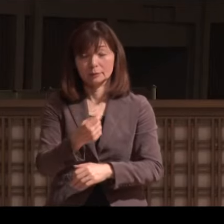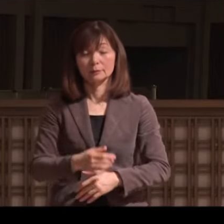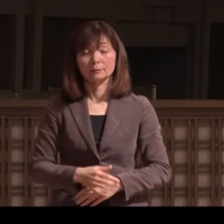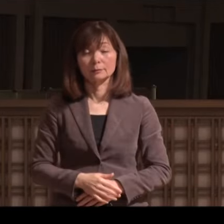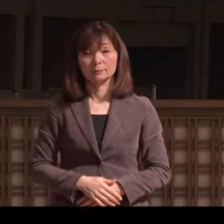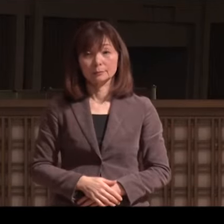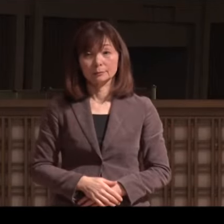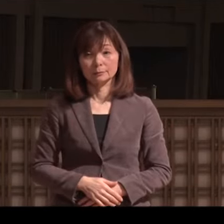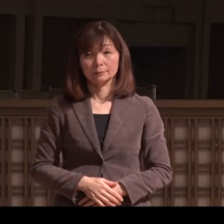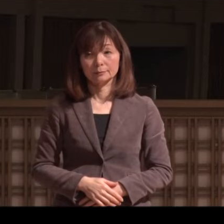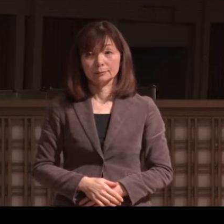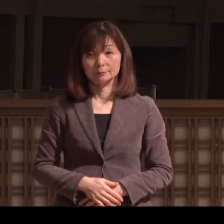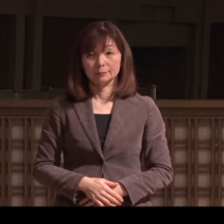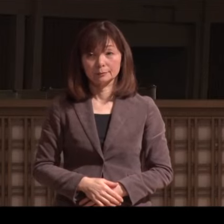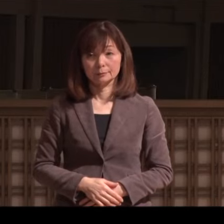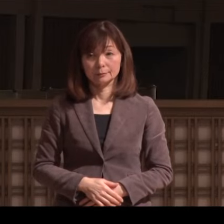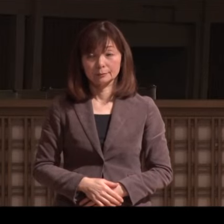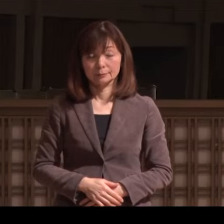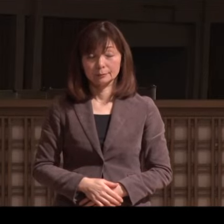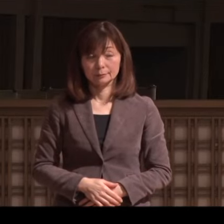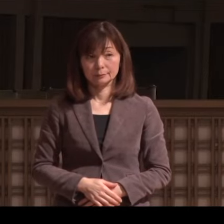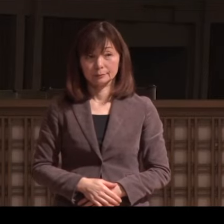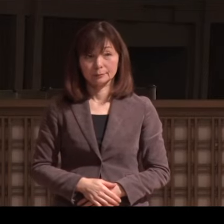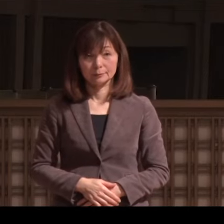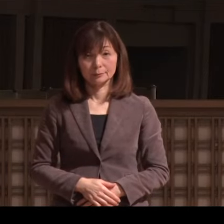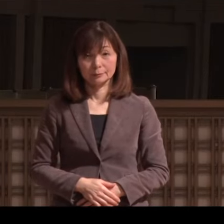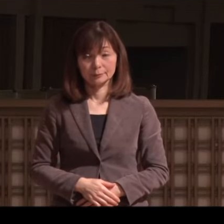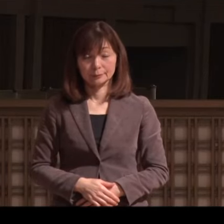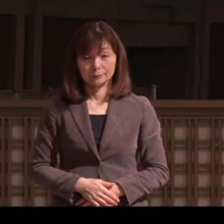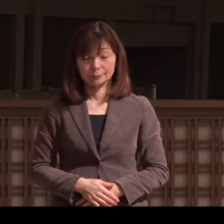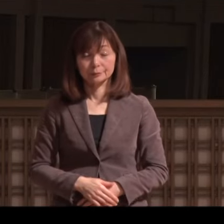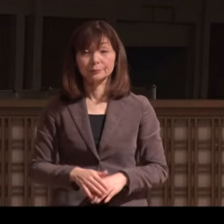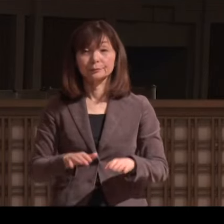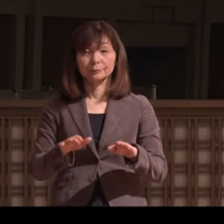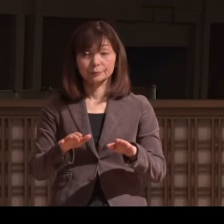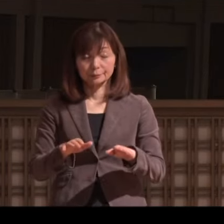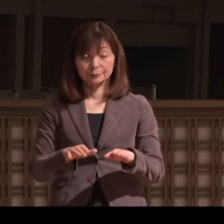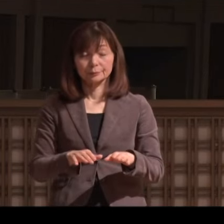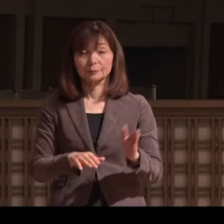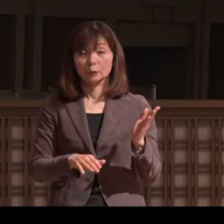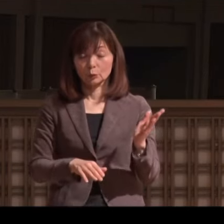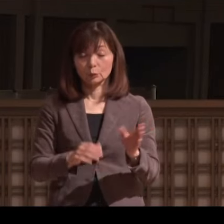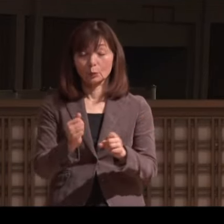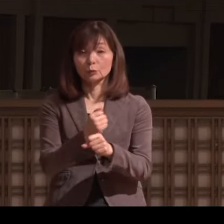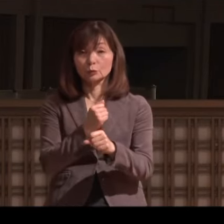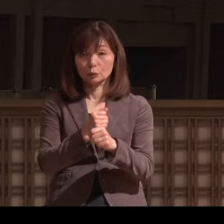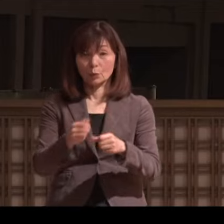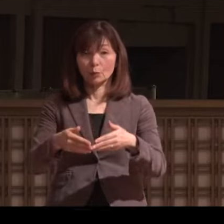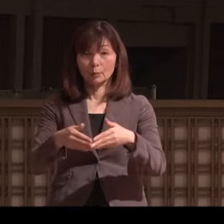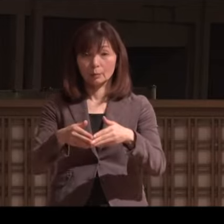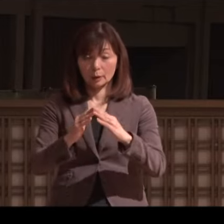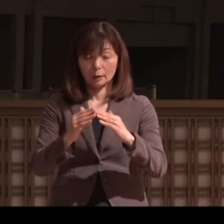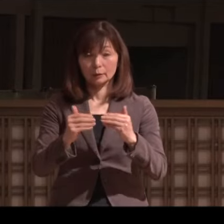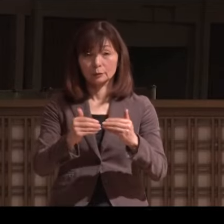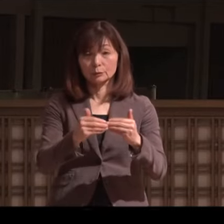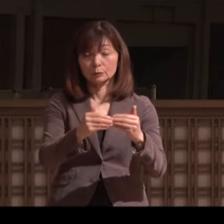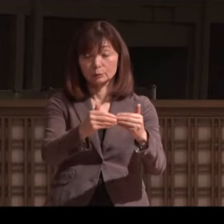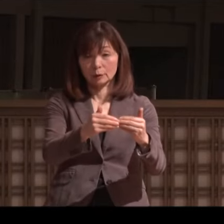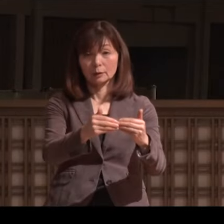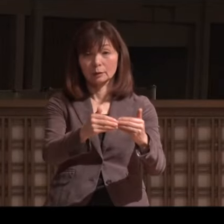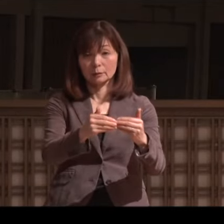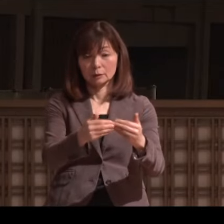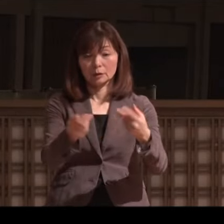ますえではまずですねえこの事業を立ち上げて進めていっていただいている